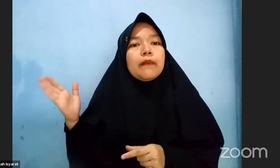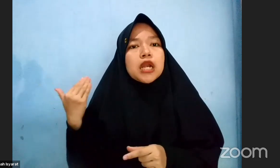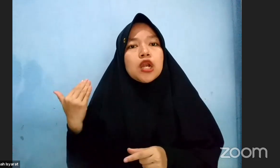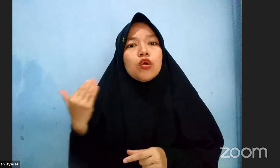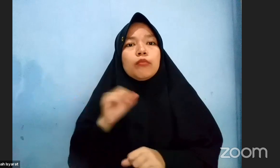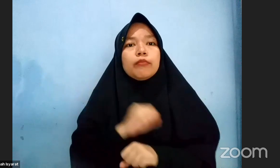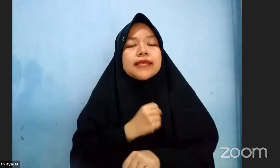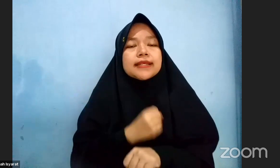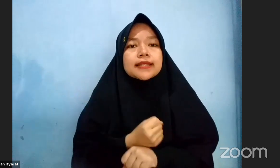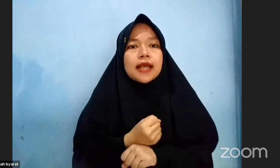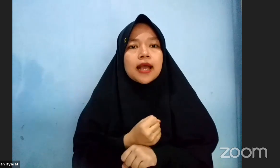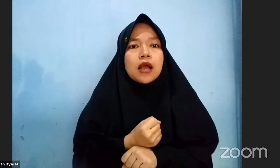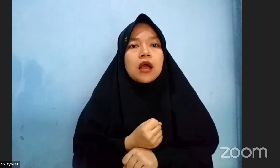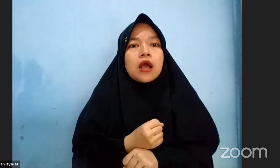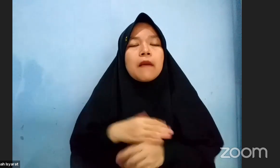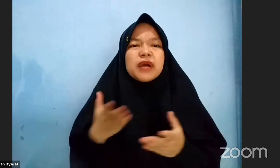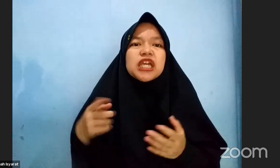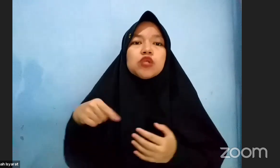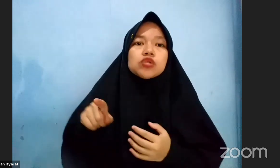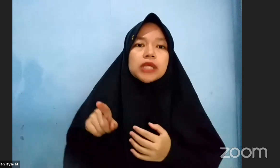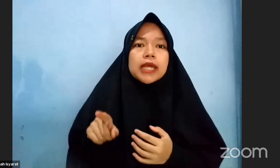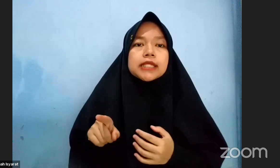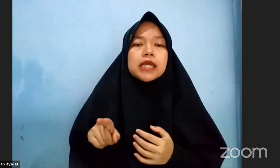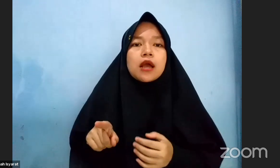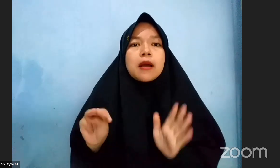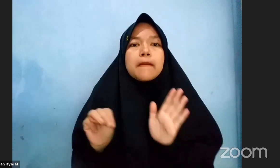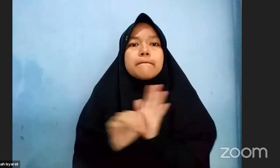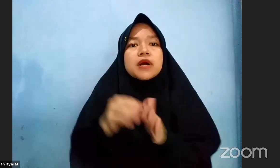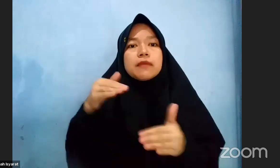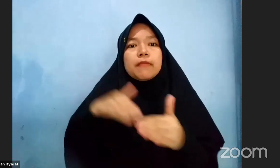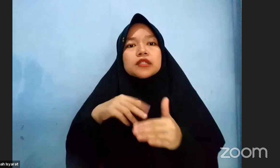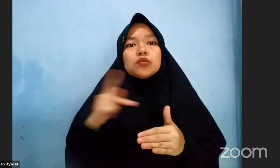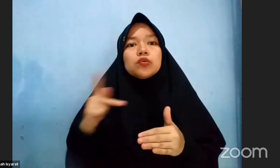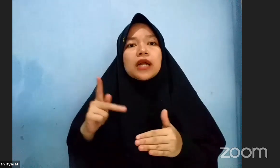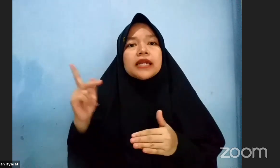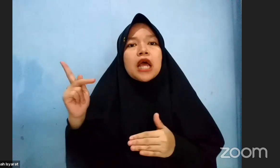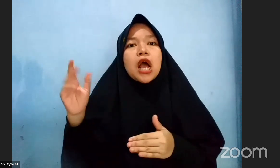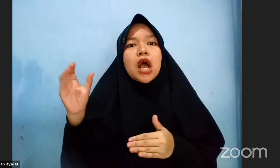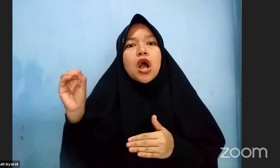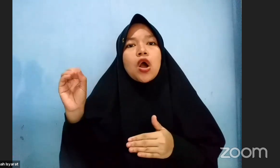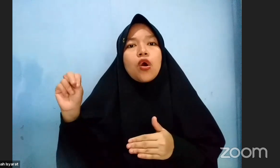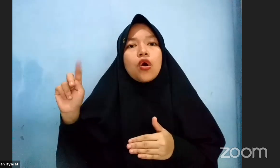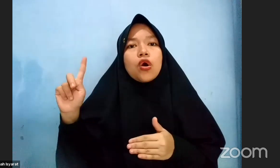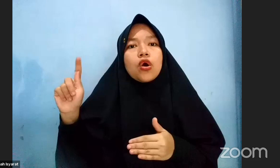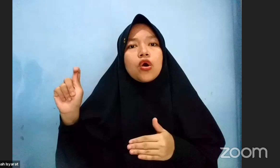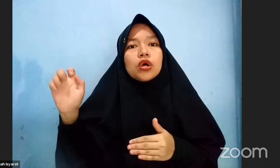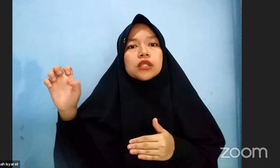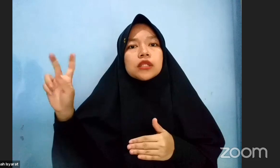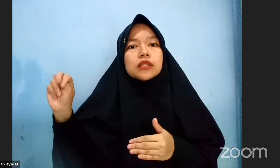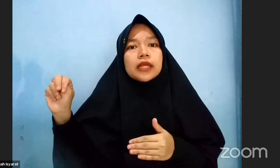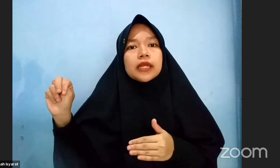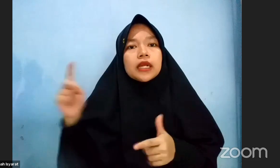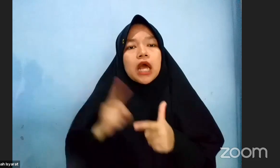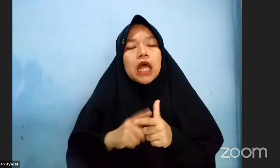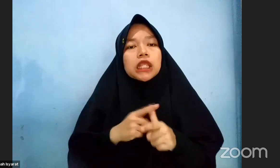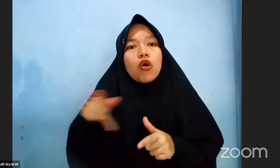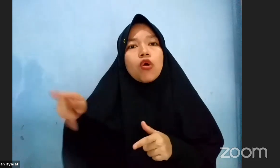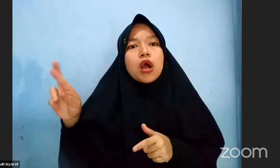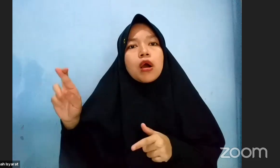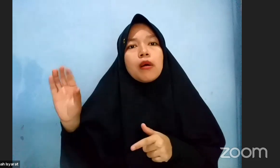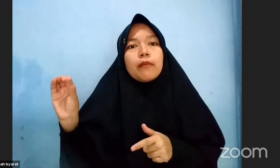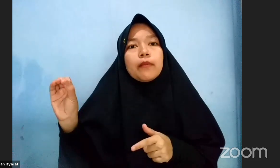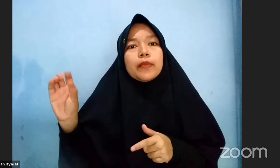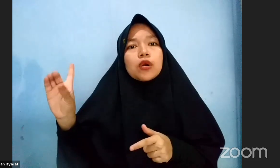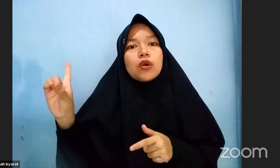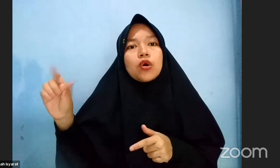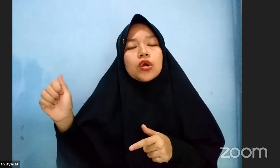kemudian kualitasnya juga nggak bisa sembarangan karena ini audio sensitif Aliya Buya sampai salah masuk suara burung